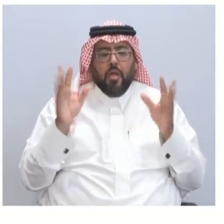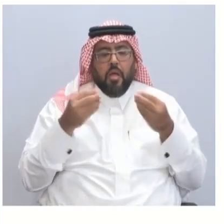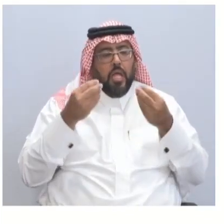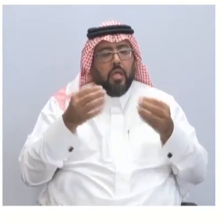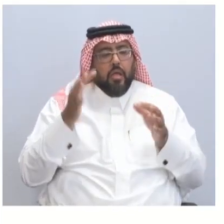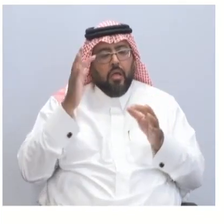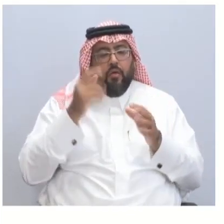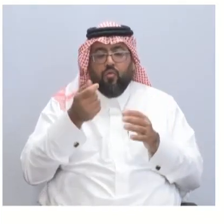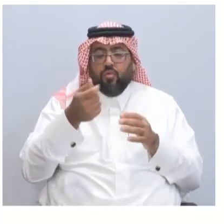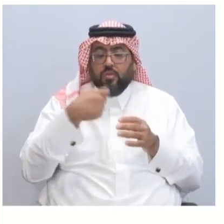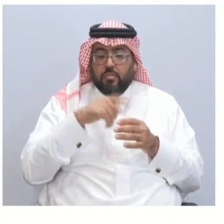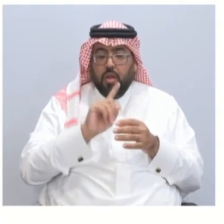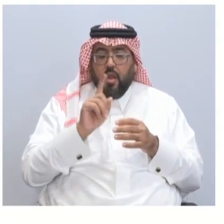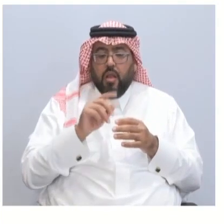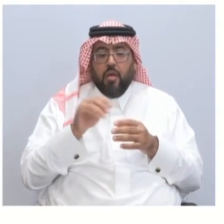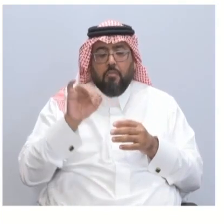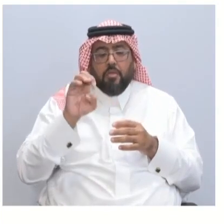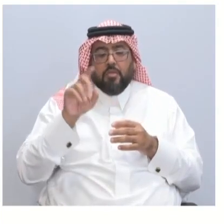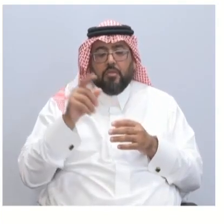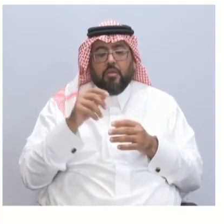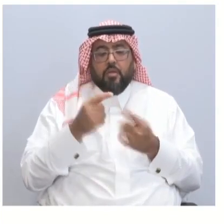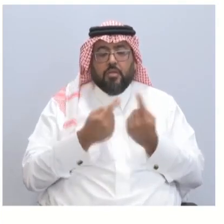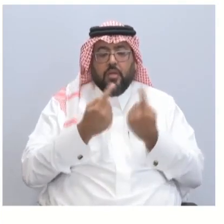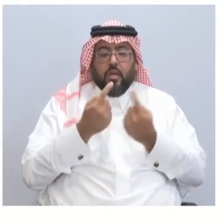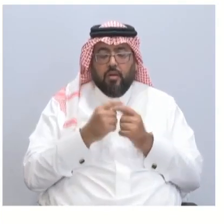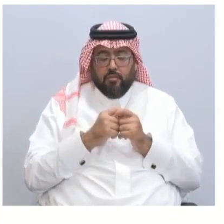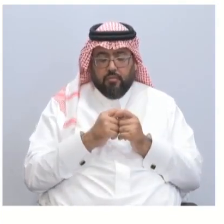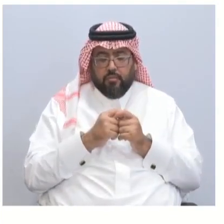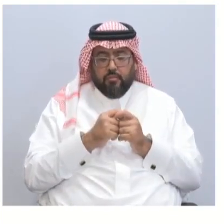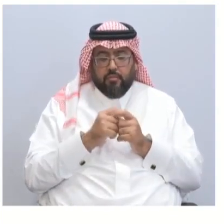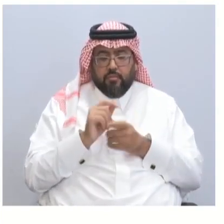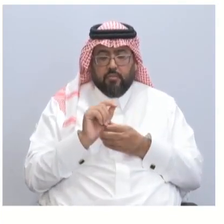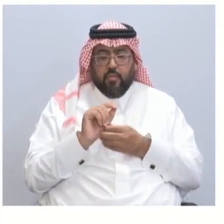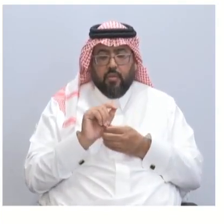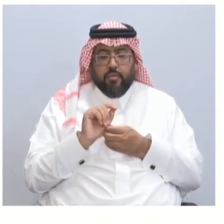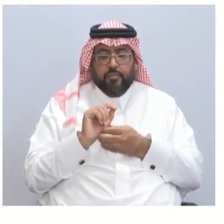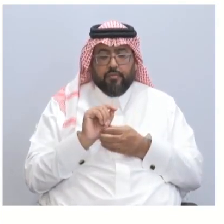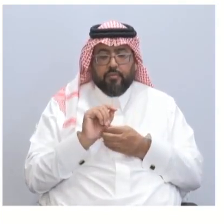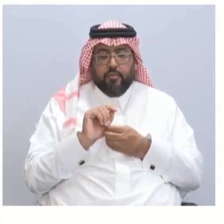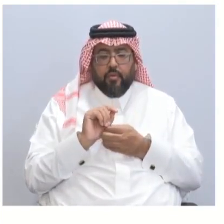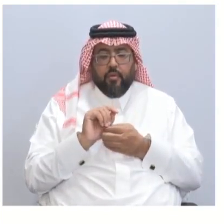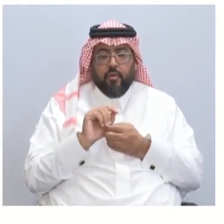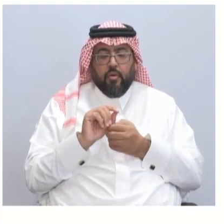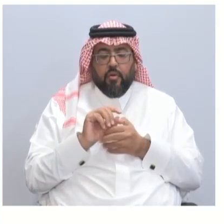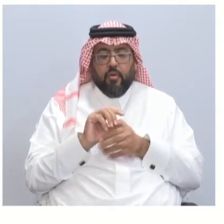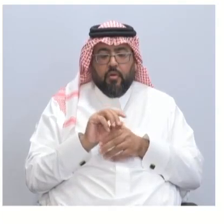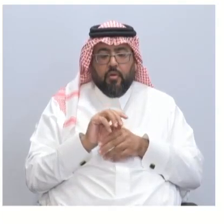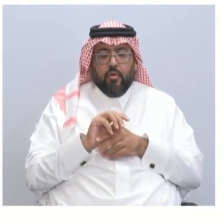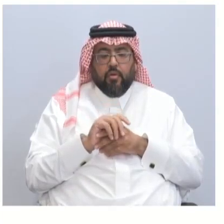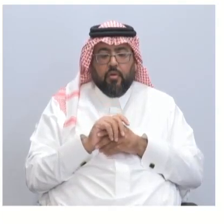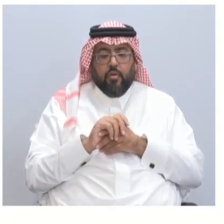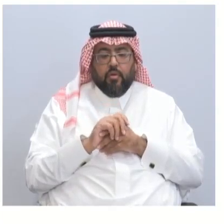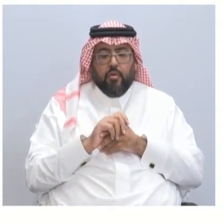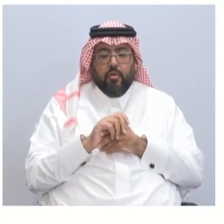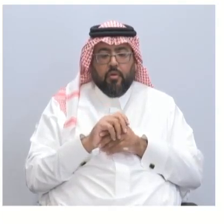للمزارعين خمسه تقديم المساعدات الزراعيه وكذلك ارشاد